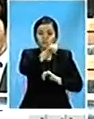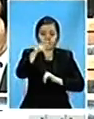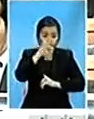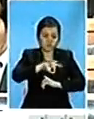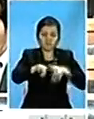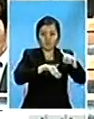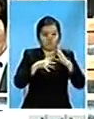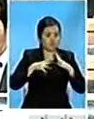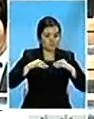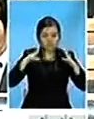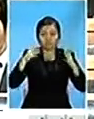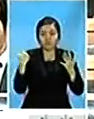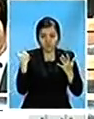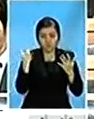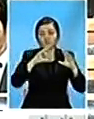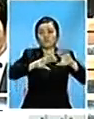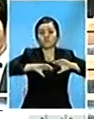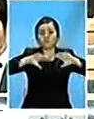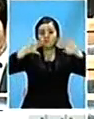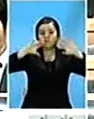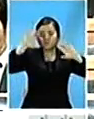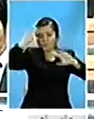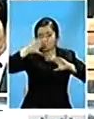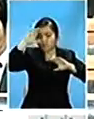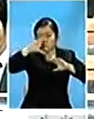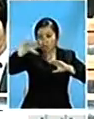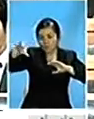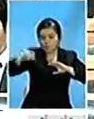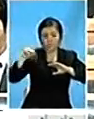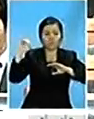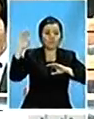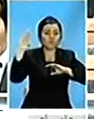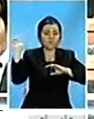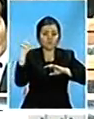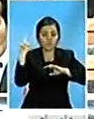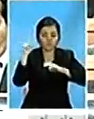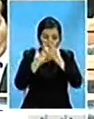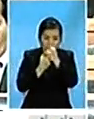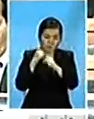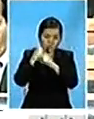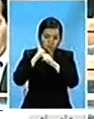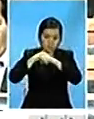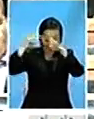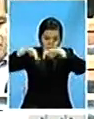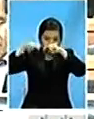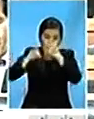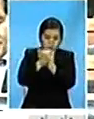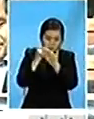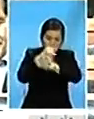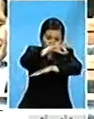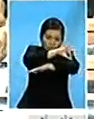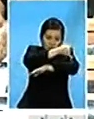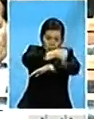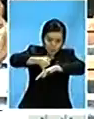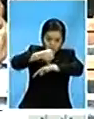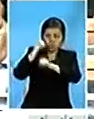านและรัฐบาลจะหาเอกชนผู้สนใจไปทำการออกแบบละเอียดให้สิ้นเปลืองเงินทองท